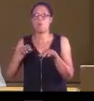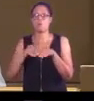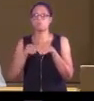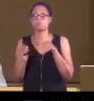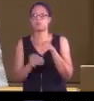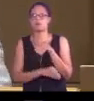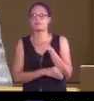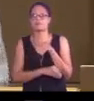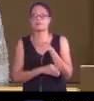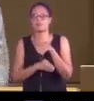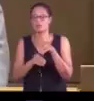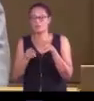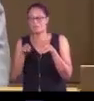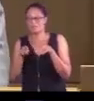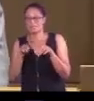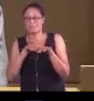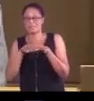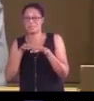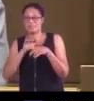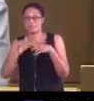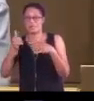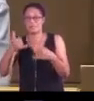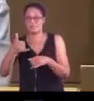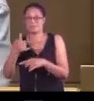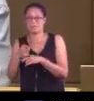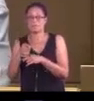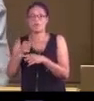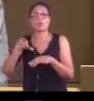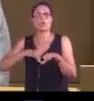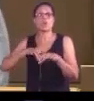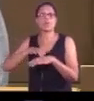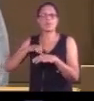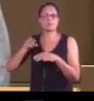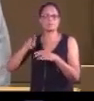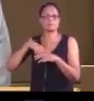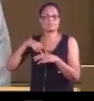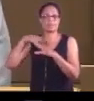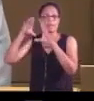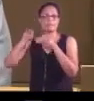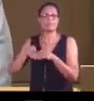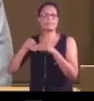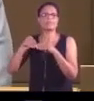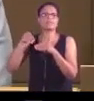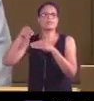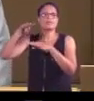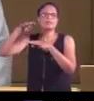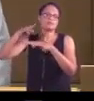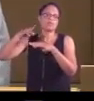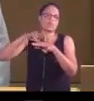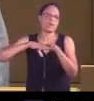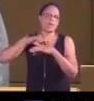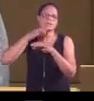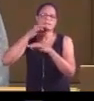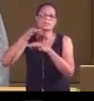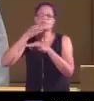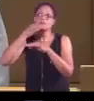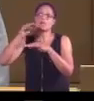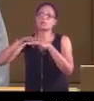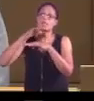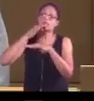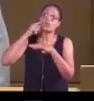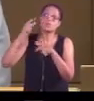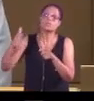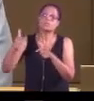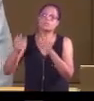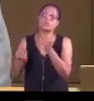en réalisation. Et une des collègues qui habite le quartier de Nouvelle Cité nous a dit que ça allait bon train. Très